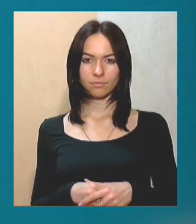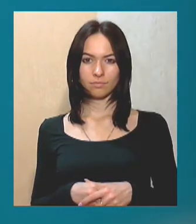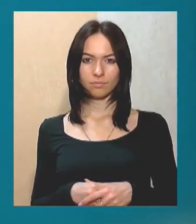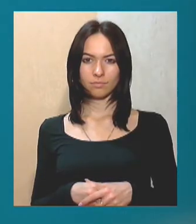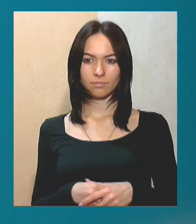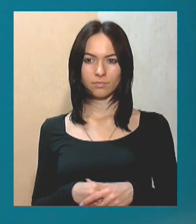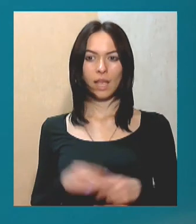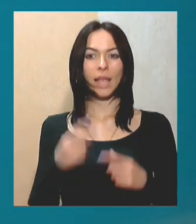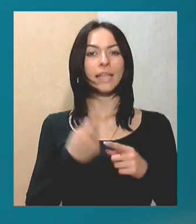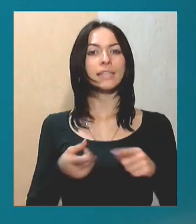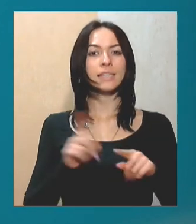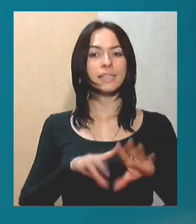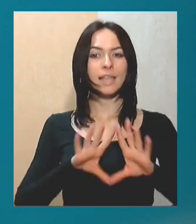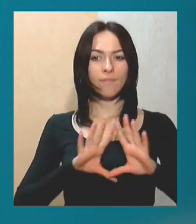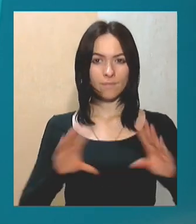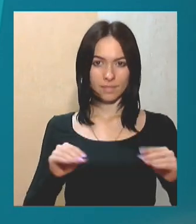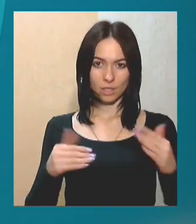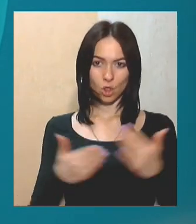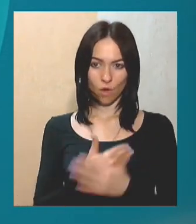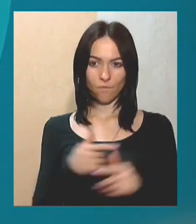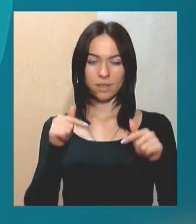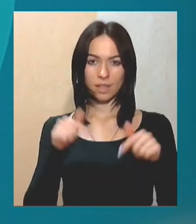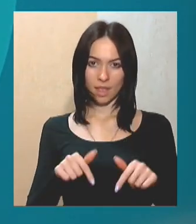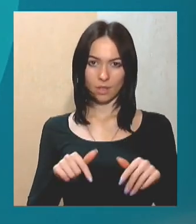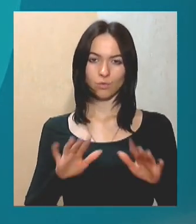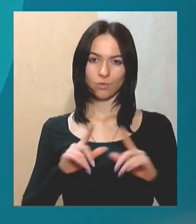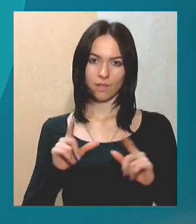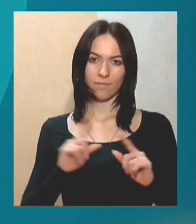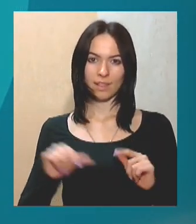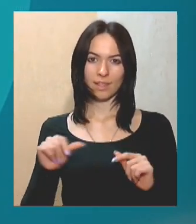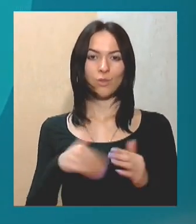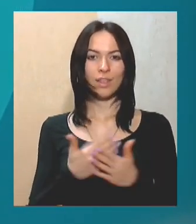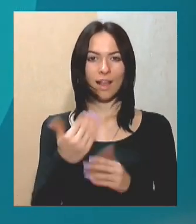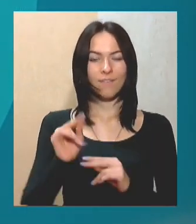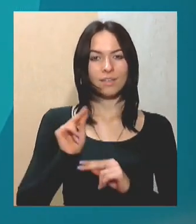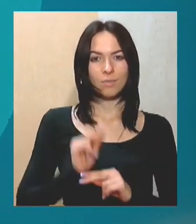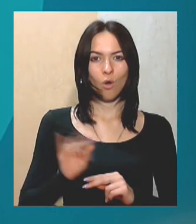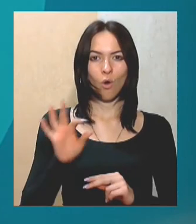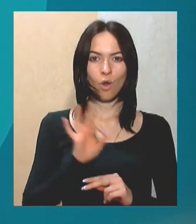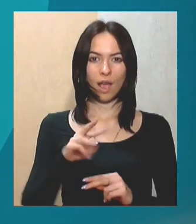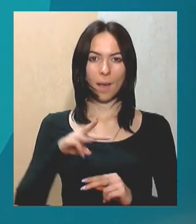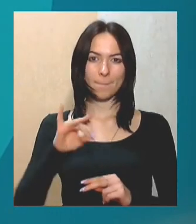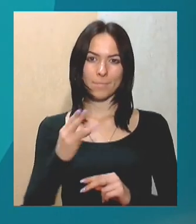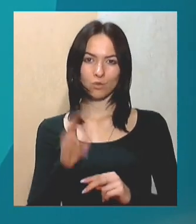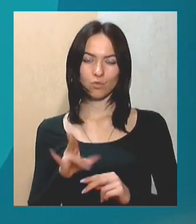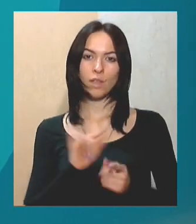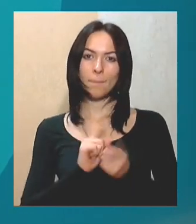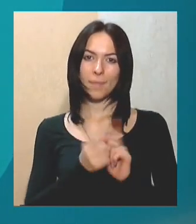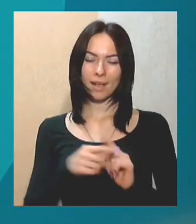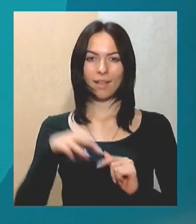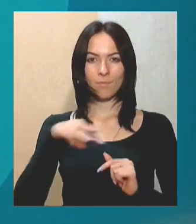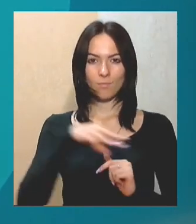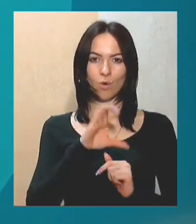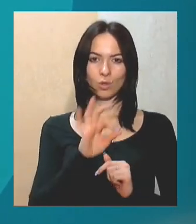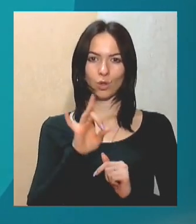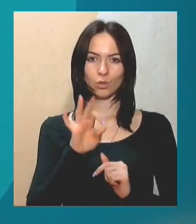І це всі новини на цю хвилину. В студії для вас працювала ведуча Ольга Міщук, сурдопереклад Моніка Соробей. Стежте